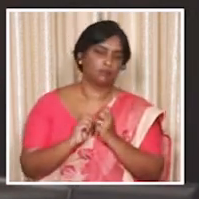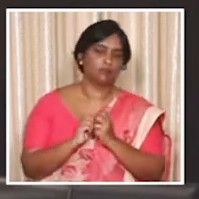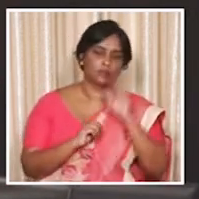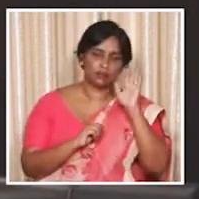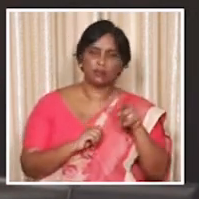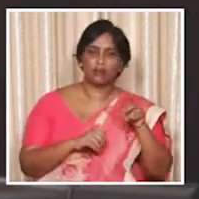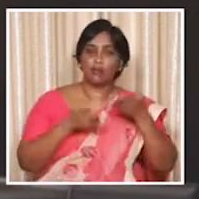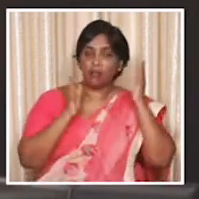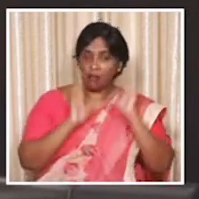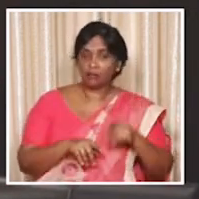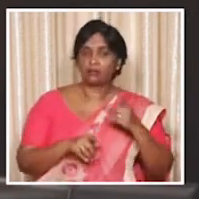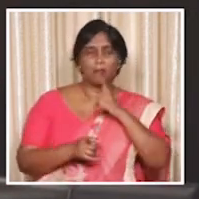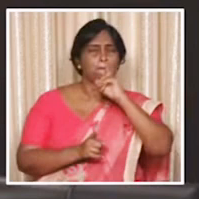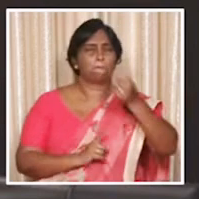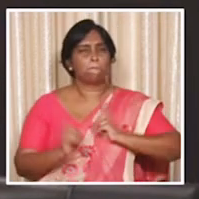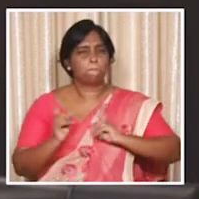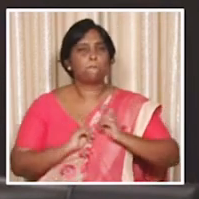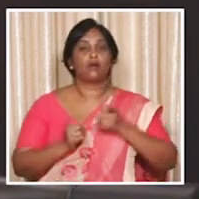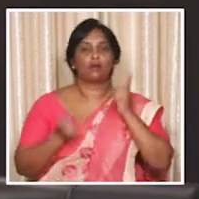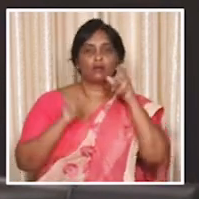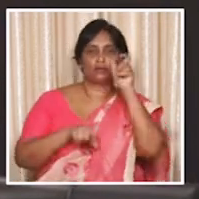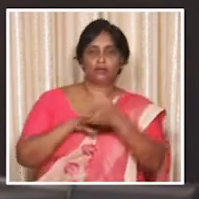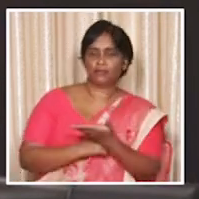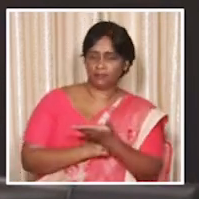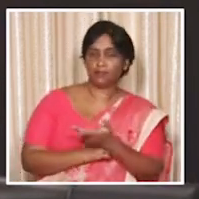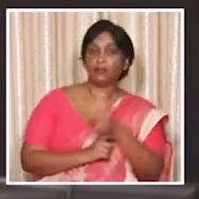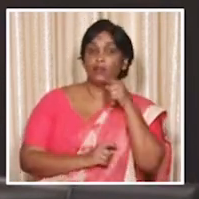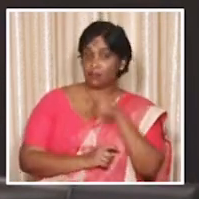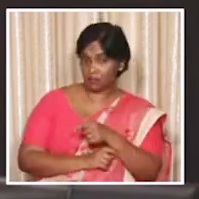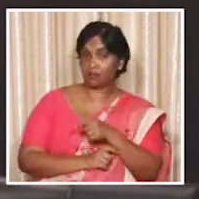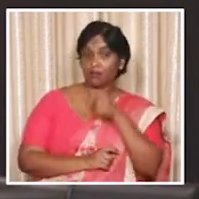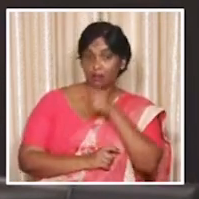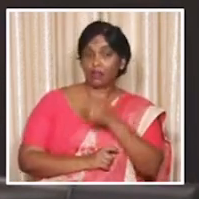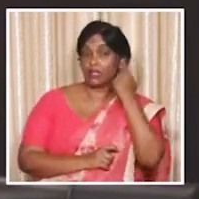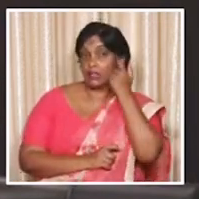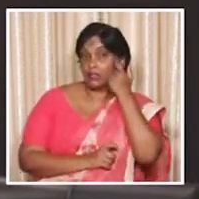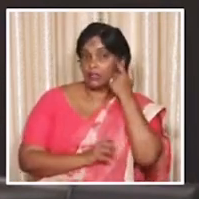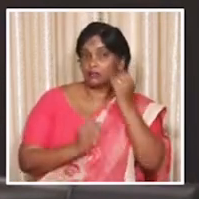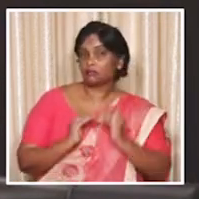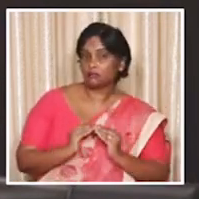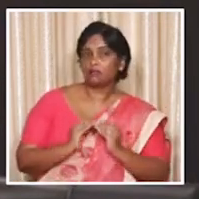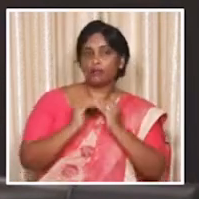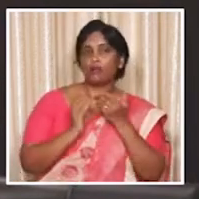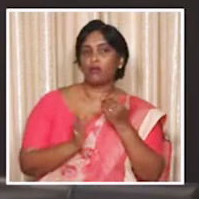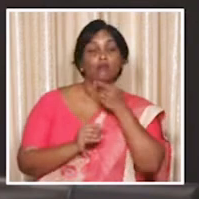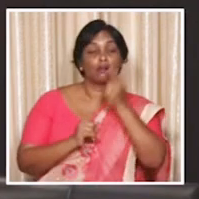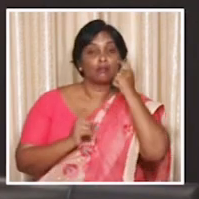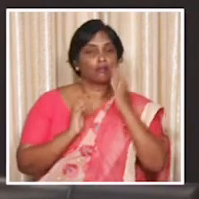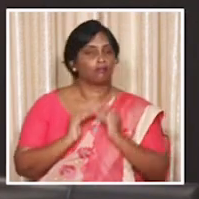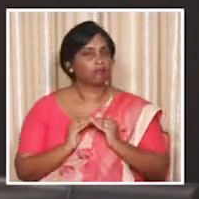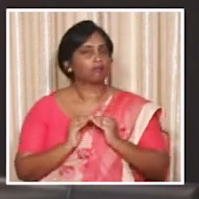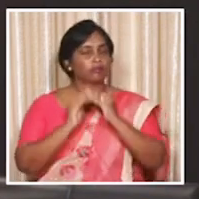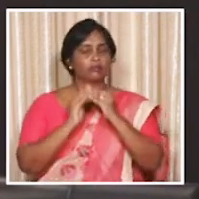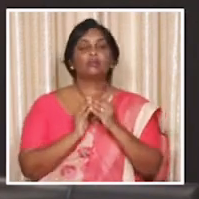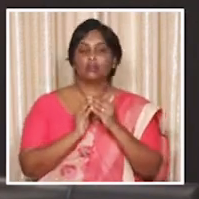අපහසුතාවයට පත් වෙන අවසානයේදී බැනුම් අහන්නේ අපේ ක්‍රීඩකයෝ. හැබැයි මෙතනදී මොවුන්ගේ මානසිකත්වය වැඩි කරන්න අපි ඇහුවා. ඔවුන්ගේ මානසිකත්වය වැඩි